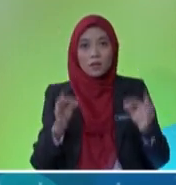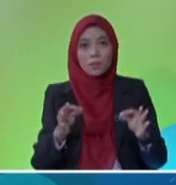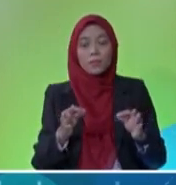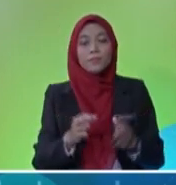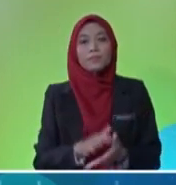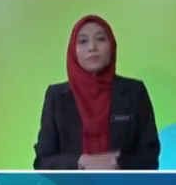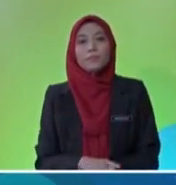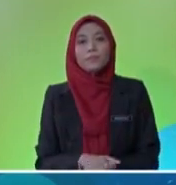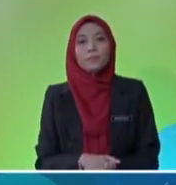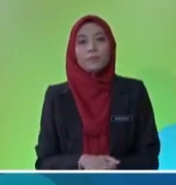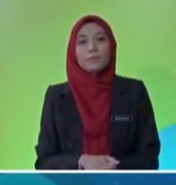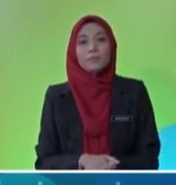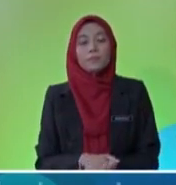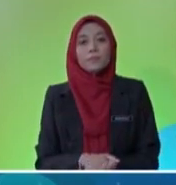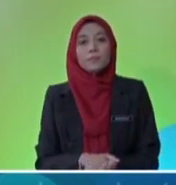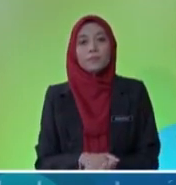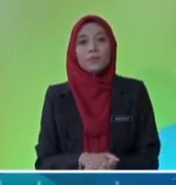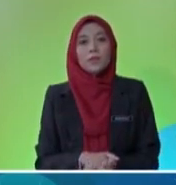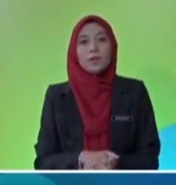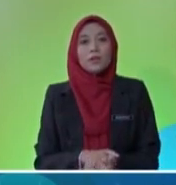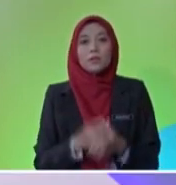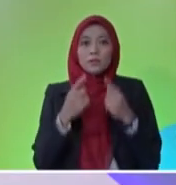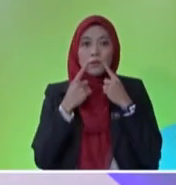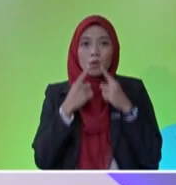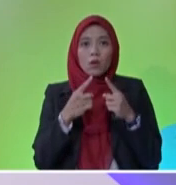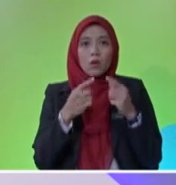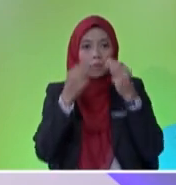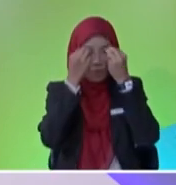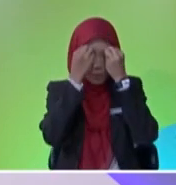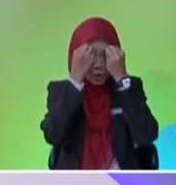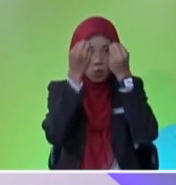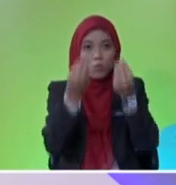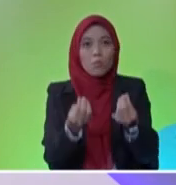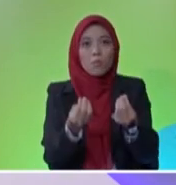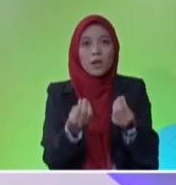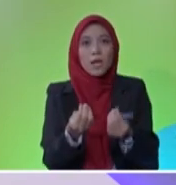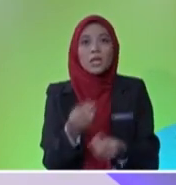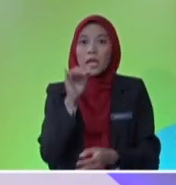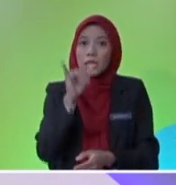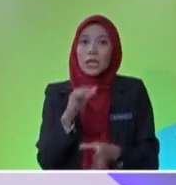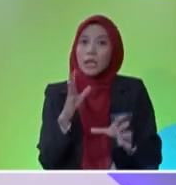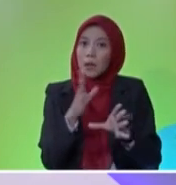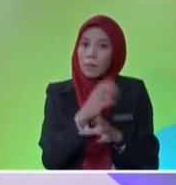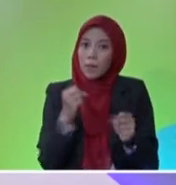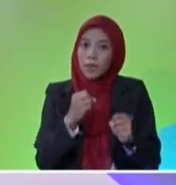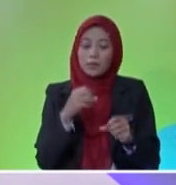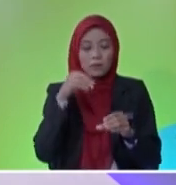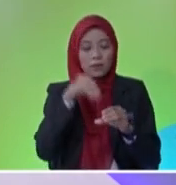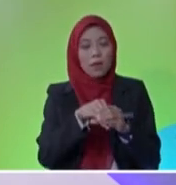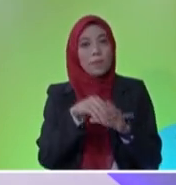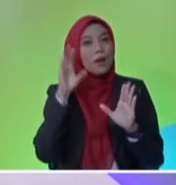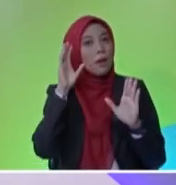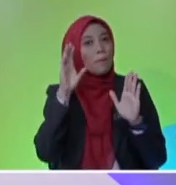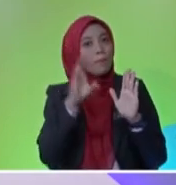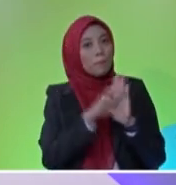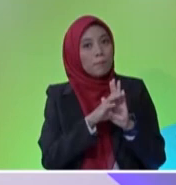baik rumusan-rumusan ringkasan daripada maklumat yang penting yang diperolehi dan penyembahan ataupun gambar ataupun